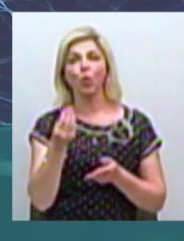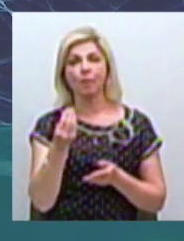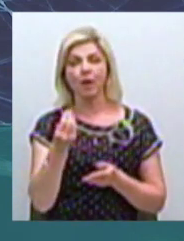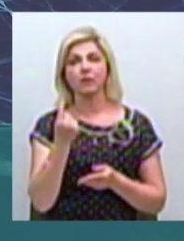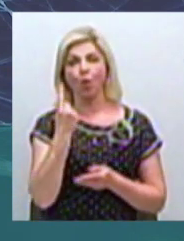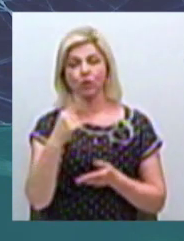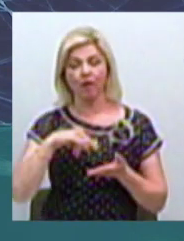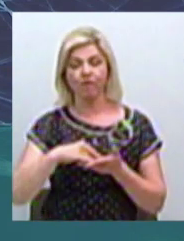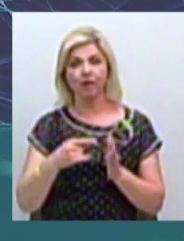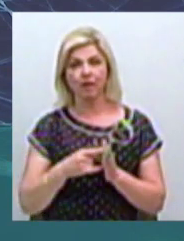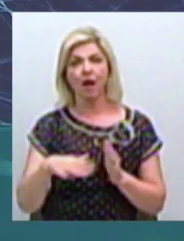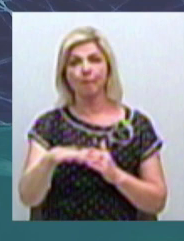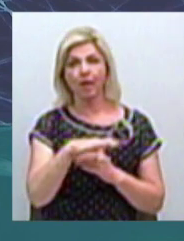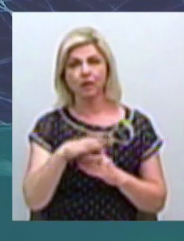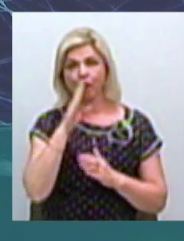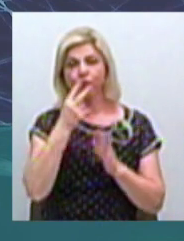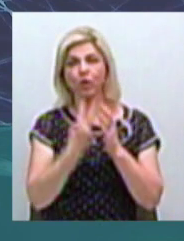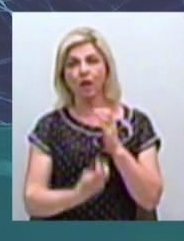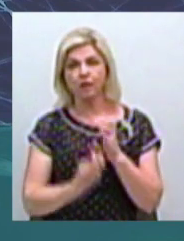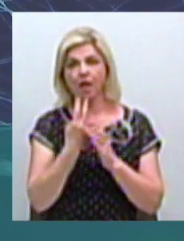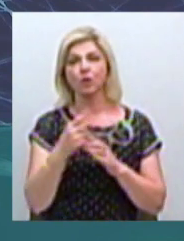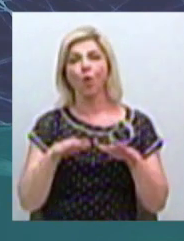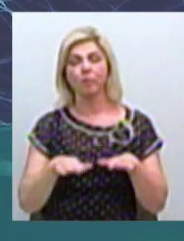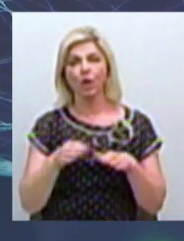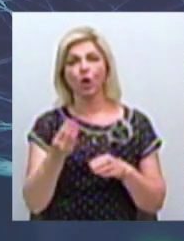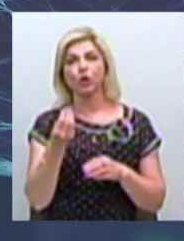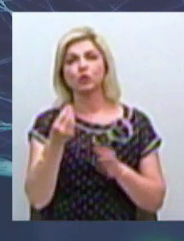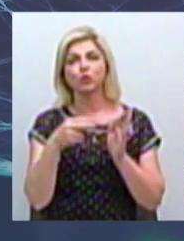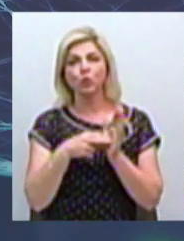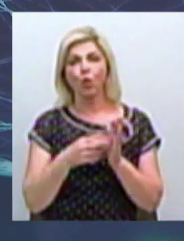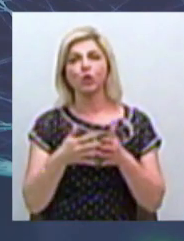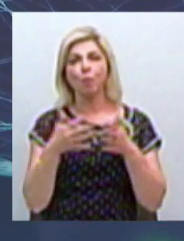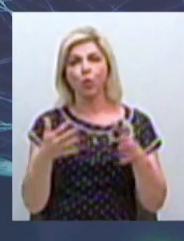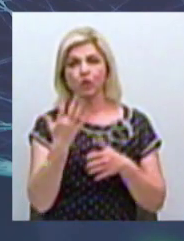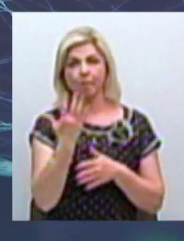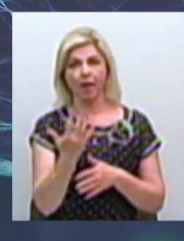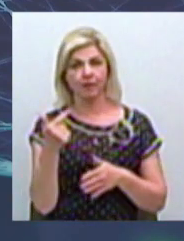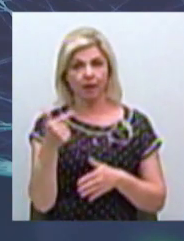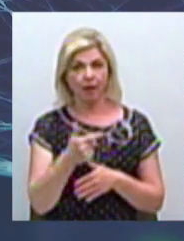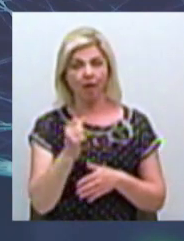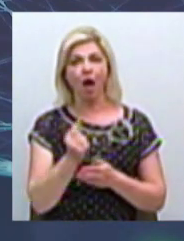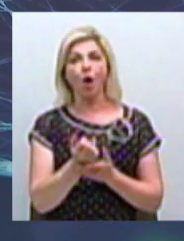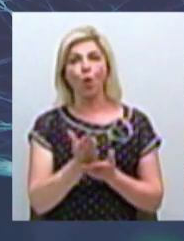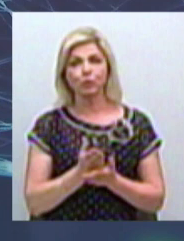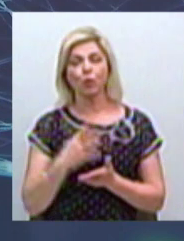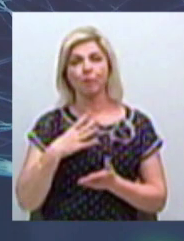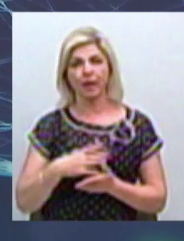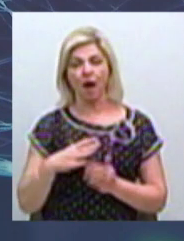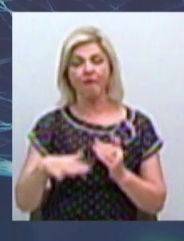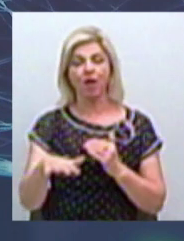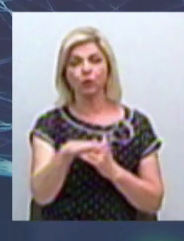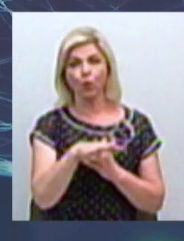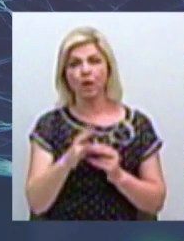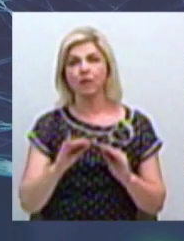квадратного метра этого водолазного обследования стоит больше 5 гривен, а обслуживать приходится акваторию не меньше,